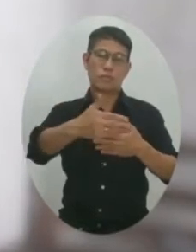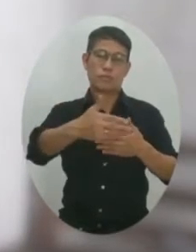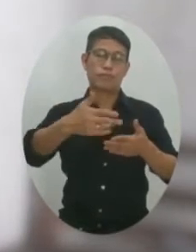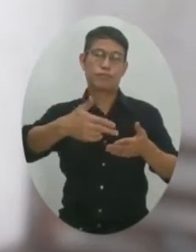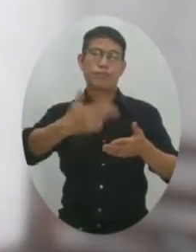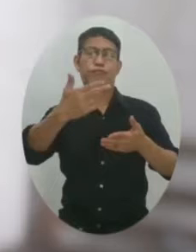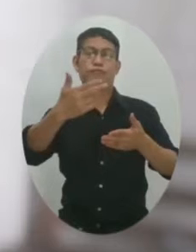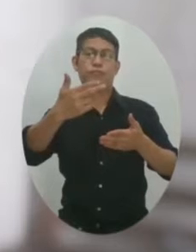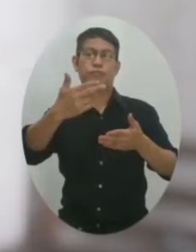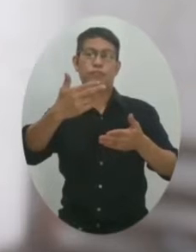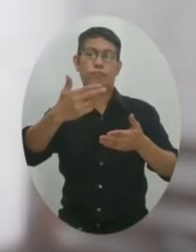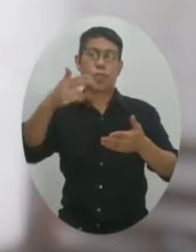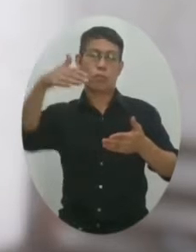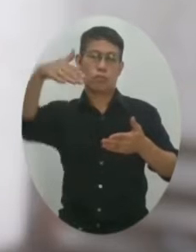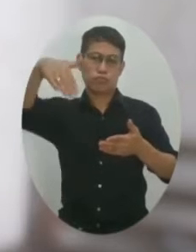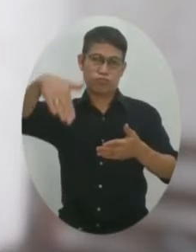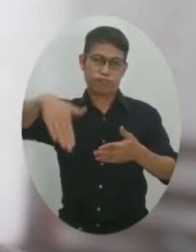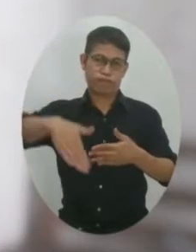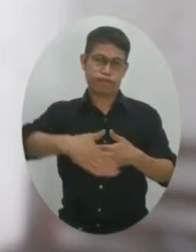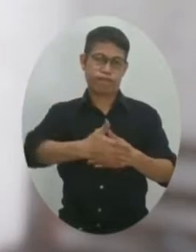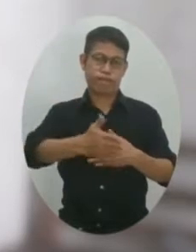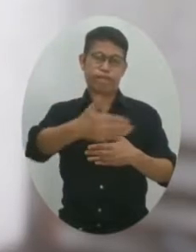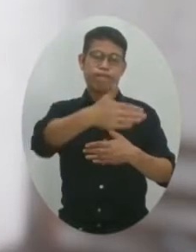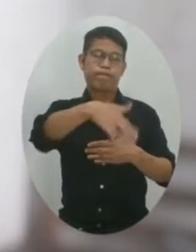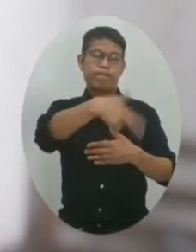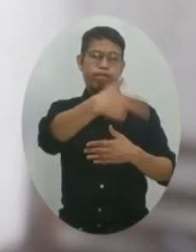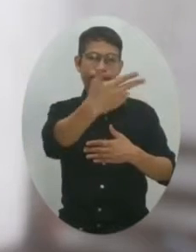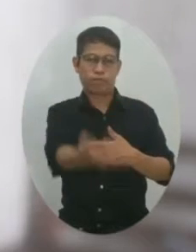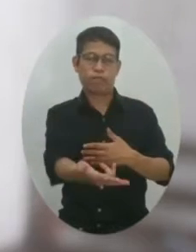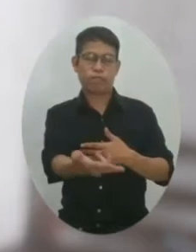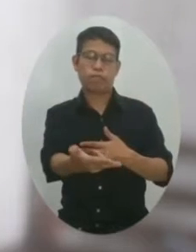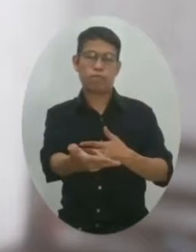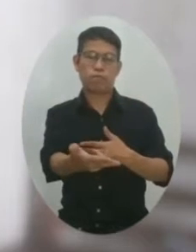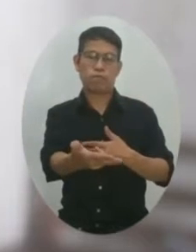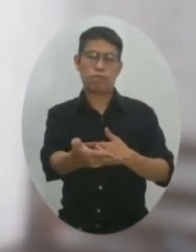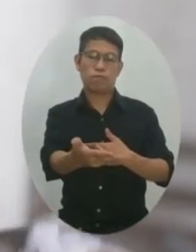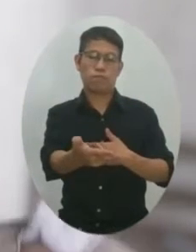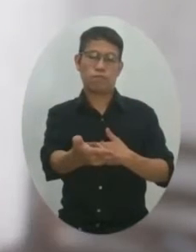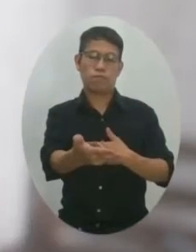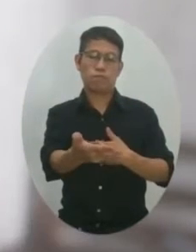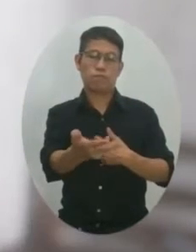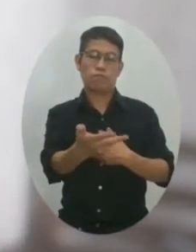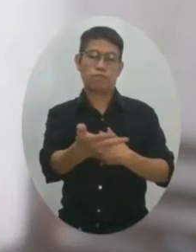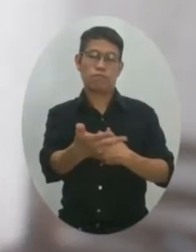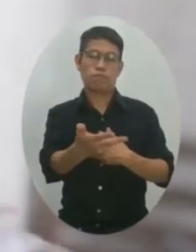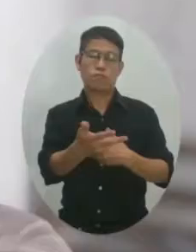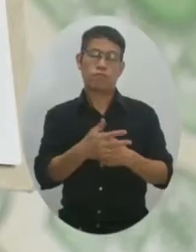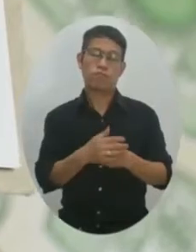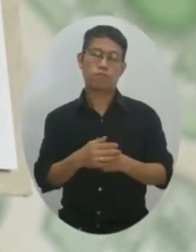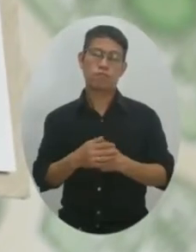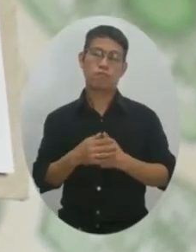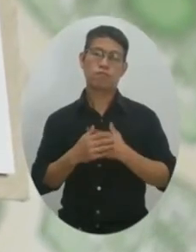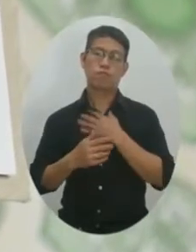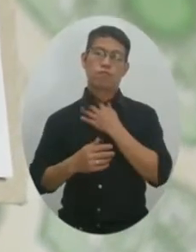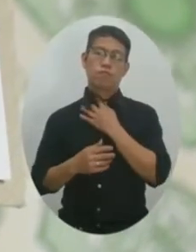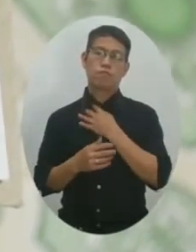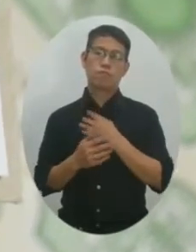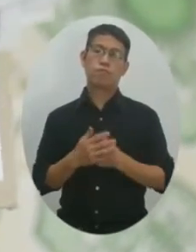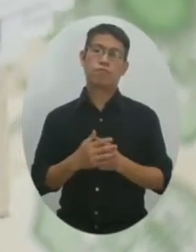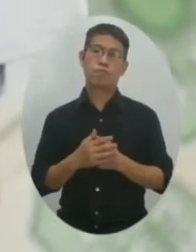Kaya napapreno po ako. Tapos yun po, nag-slide na po yung motor. Tapos yun, natumba po kami, nasemplang na.